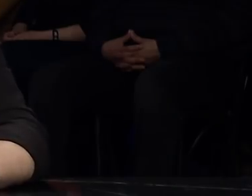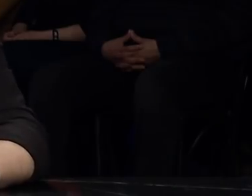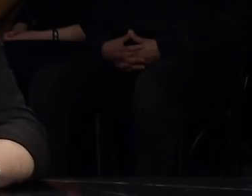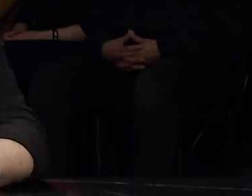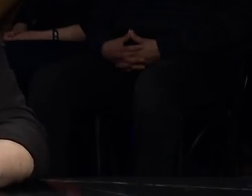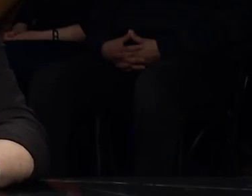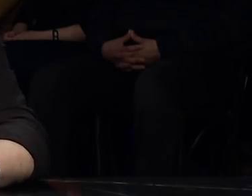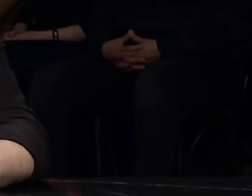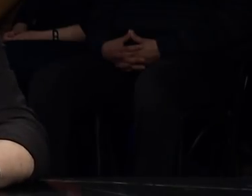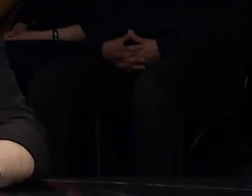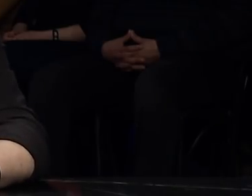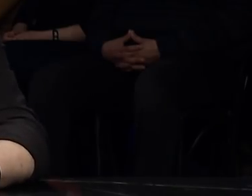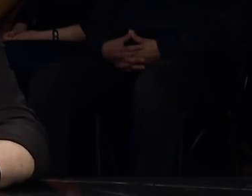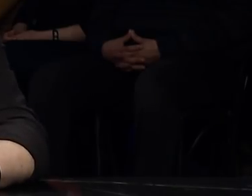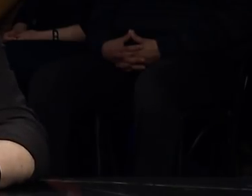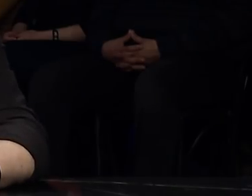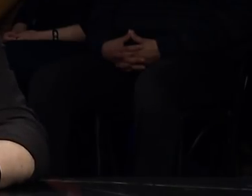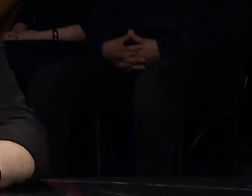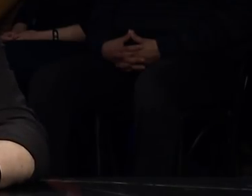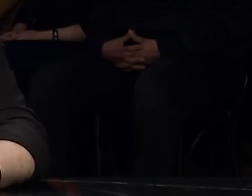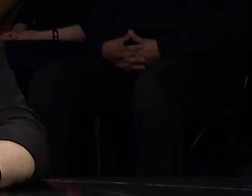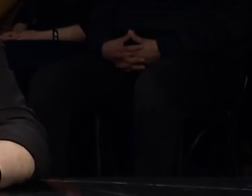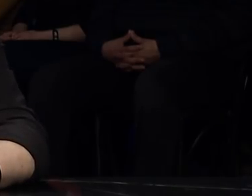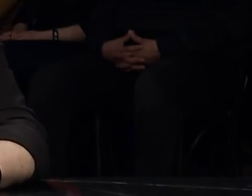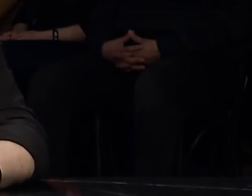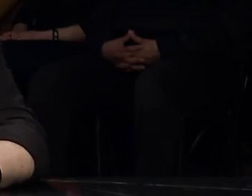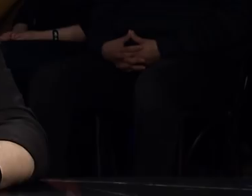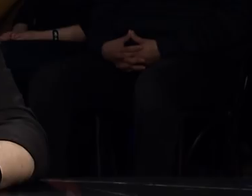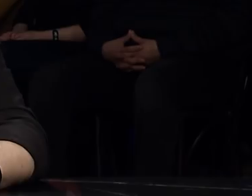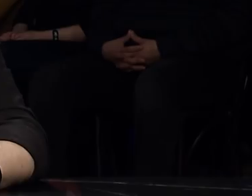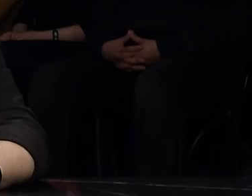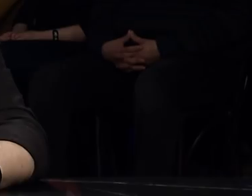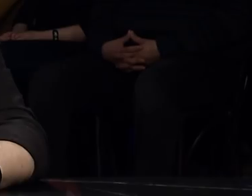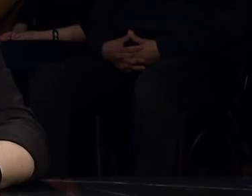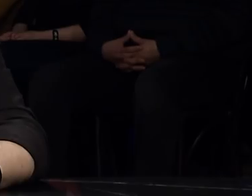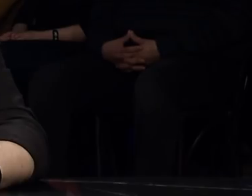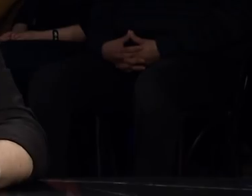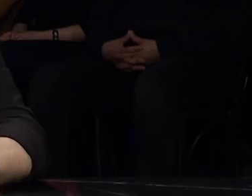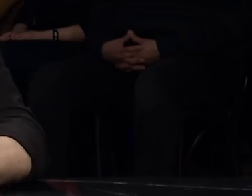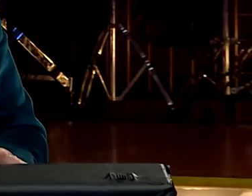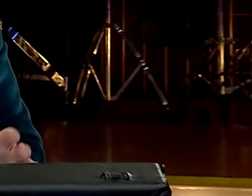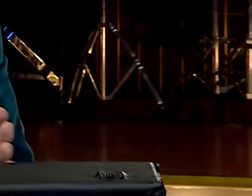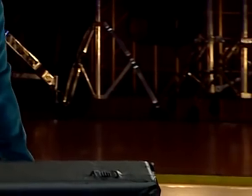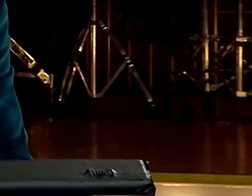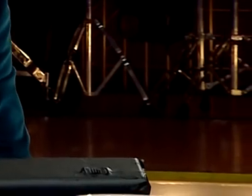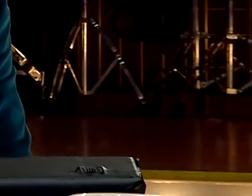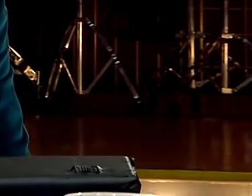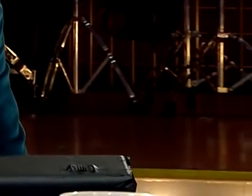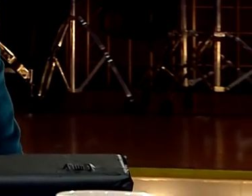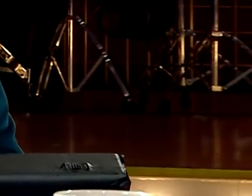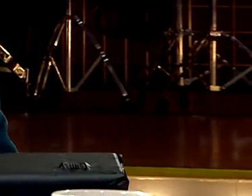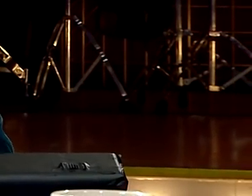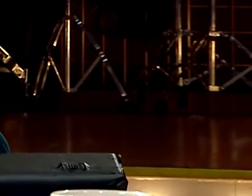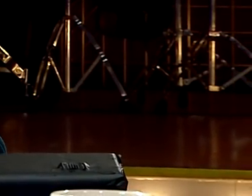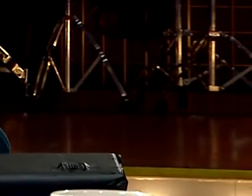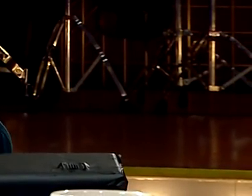biliyorsunuz. Ben otelin bahçesindeki sandalyede oturmuştum. Herhalde 4,5 saat falan oturmuşumdur orada hatırlıyorsunuz. Evet. Yani senin güzel